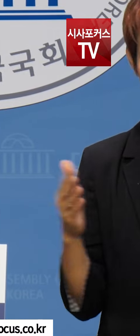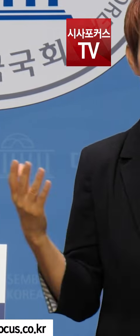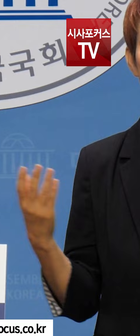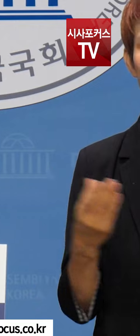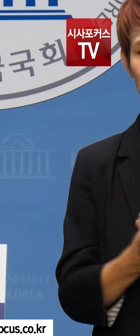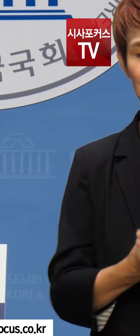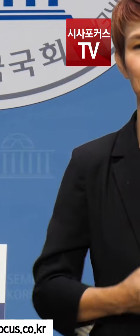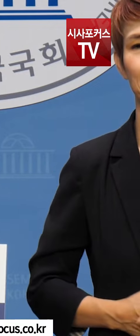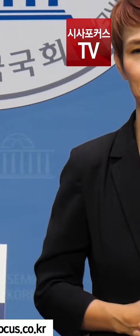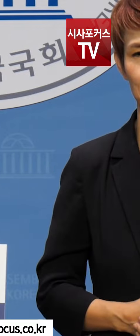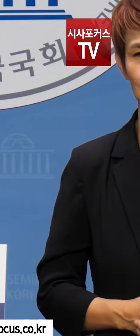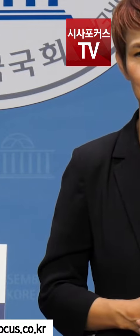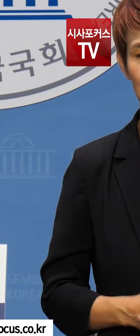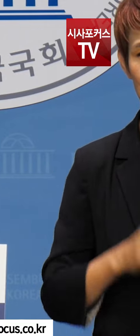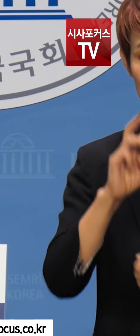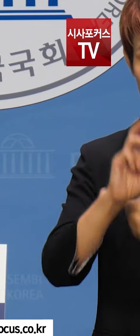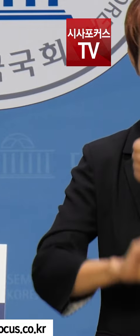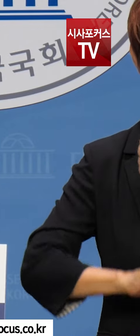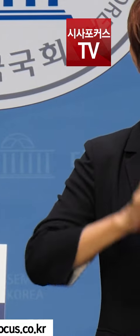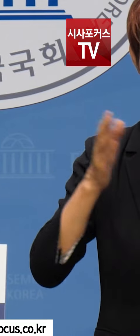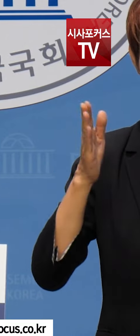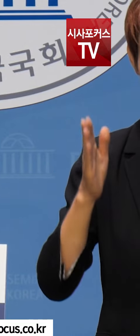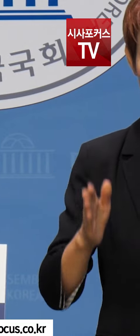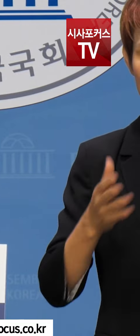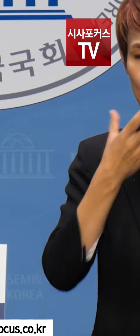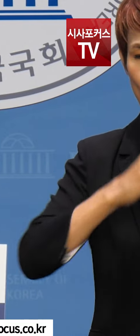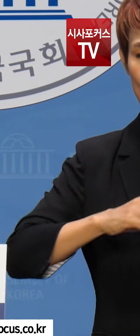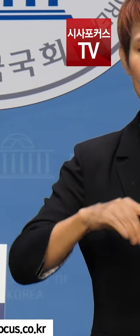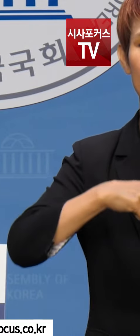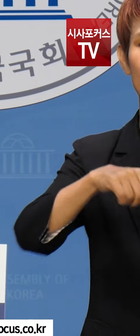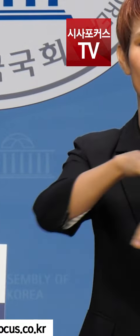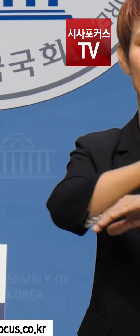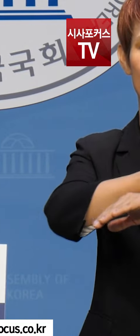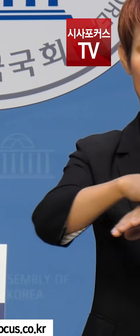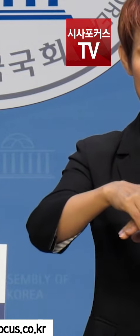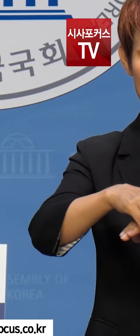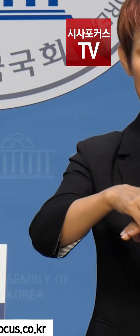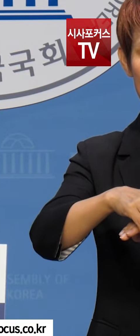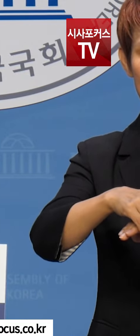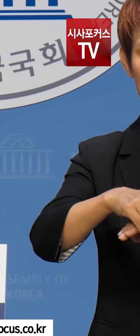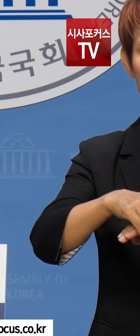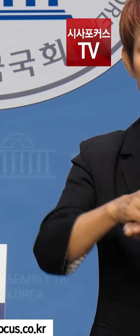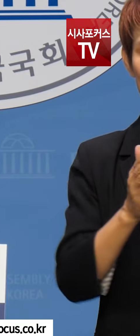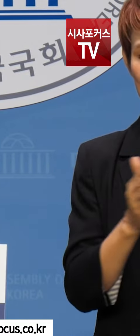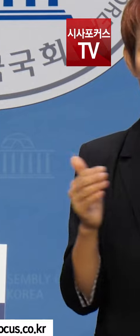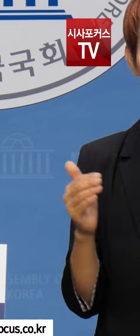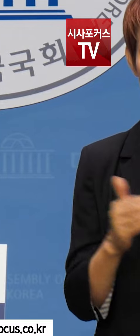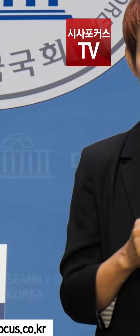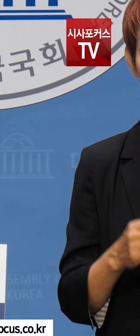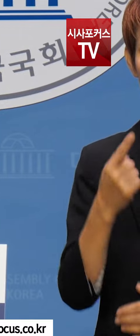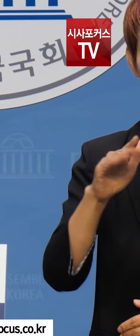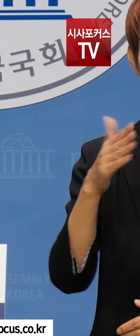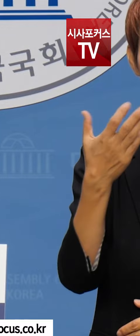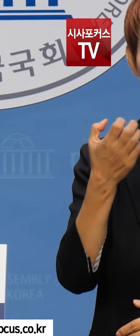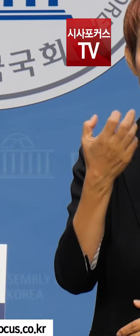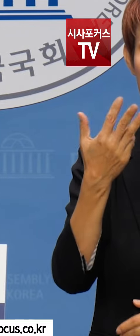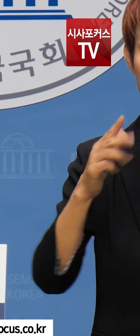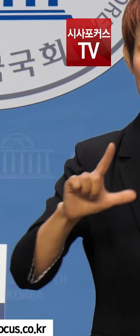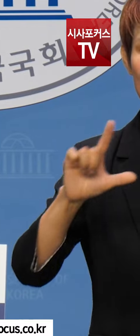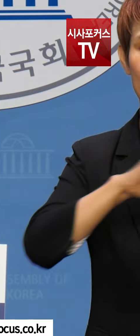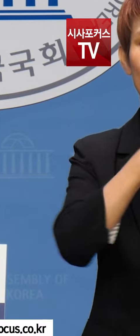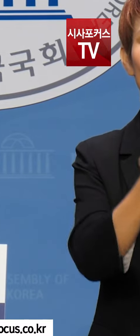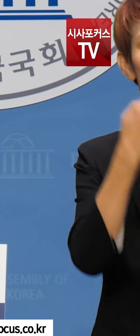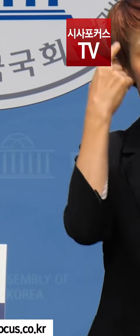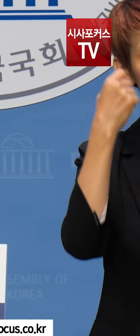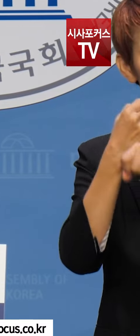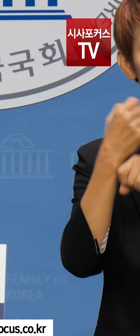무장했습니다. 30년 보건복지 정책으로 다졌습니다. 98년 인권연구